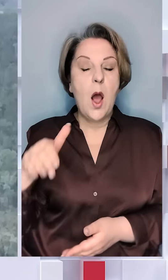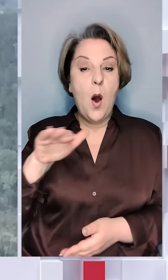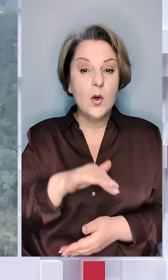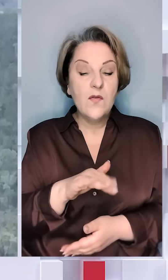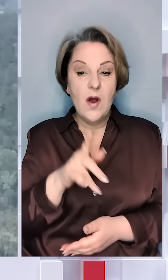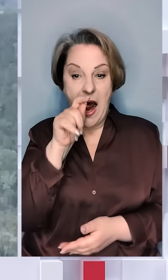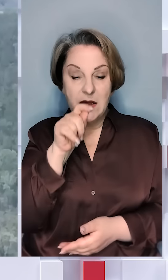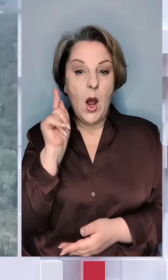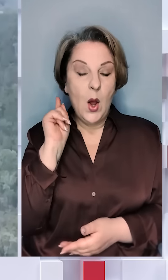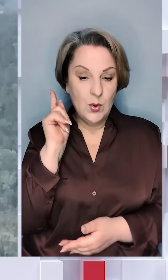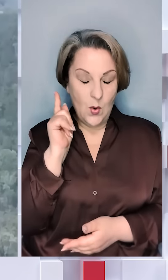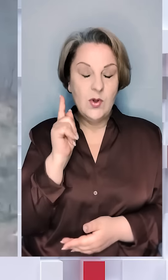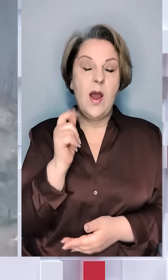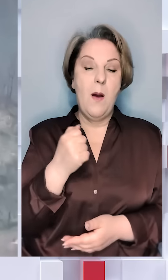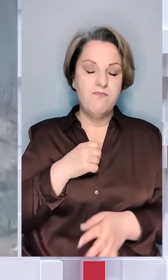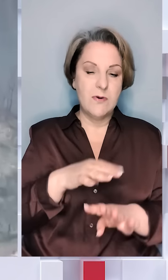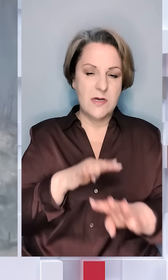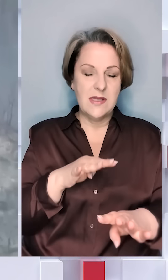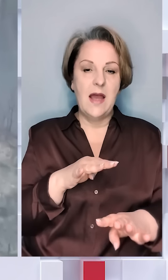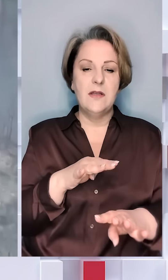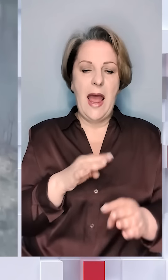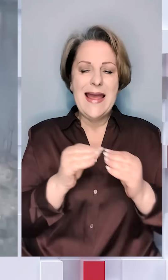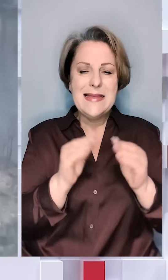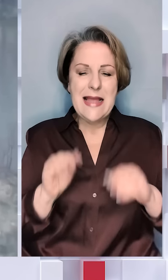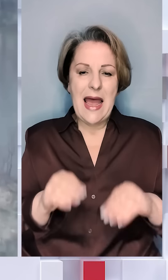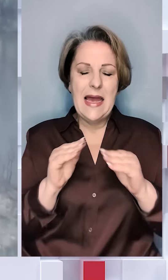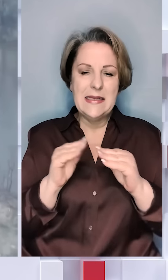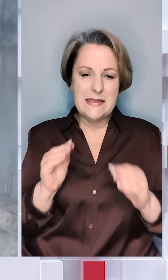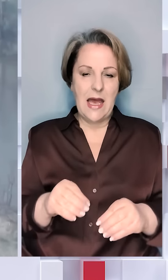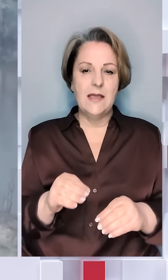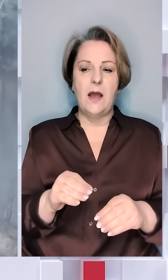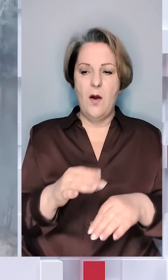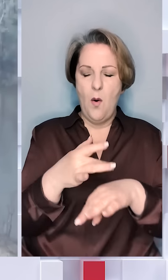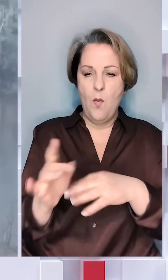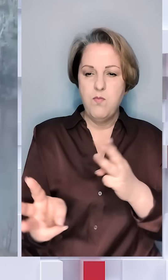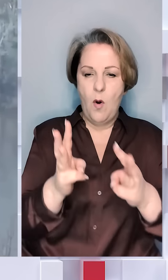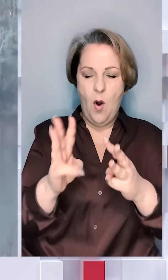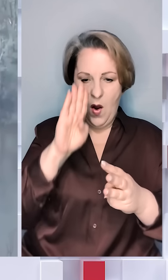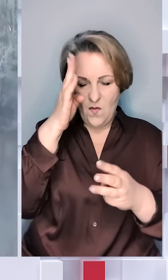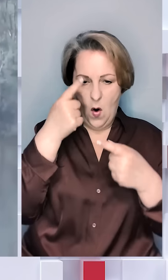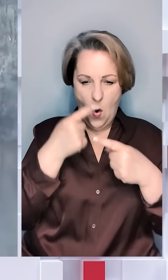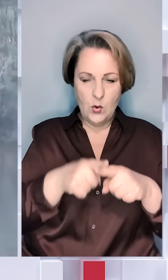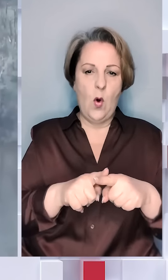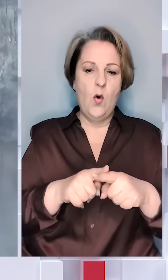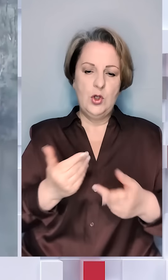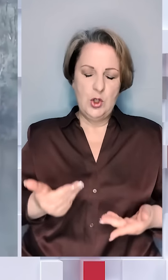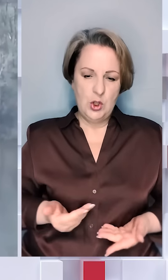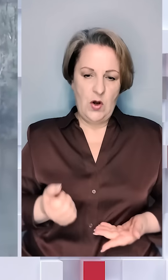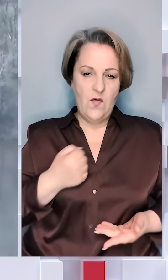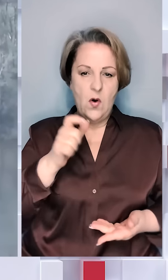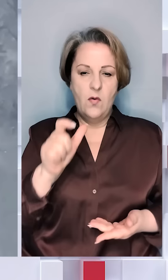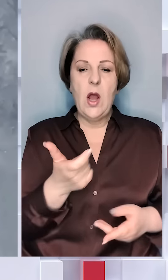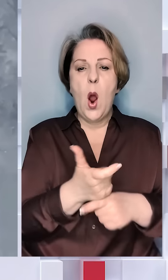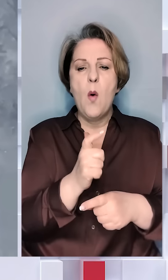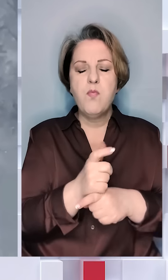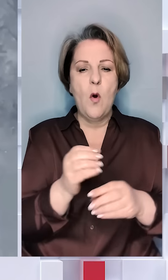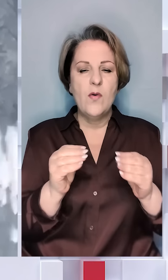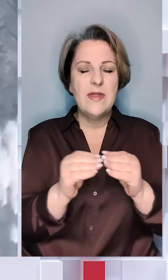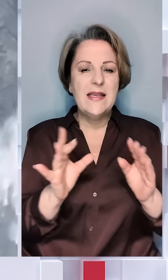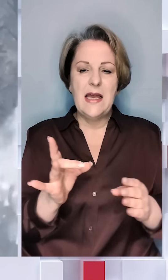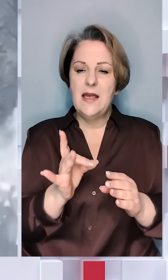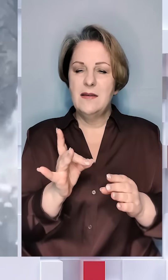Тоді підрозділ БАТУ «Вовки да Вінчі» десятками палив ворожу броню та живу силу. У росіян було понад